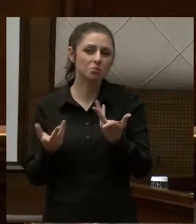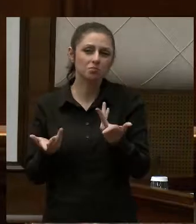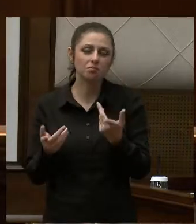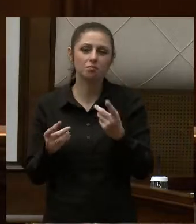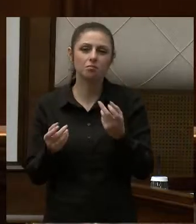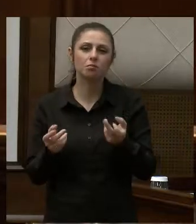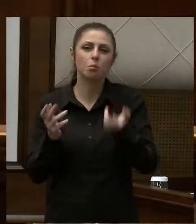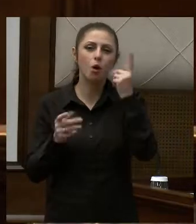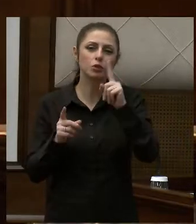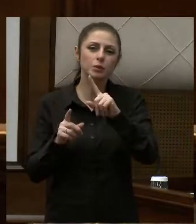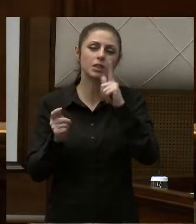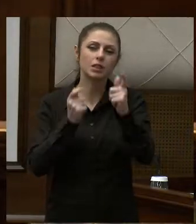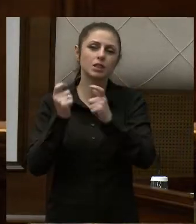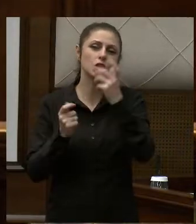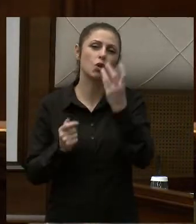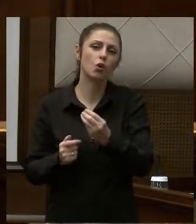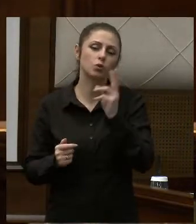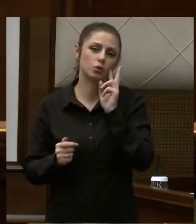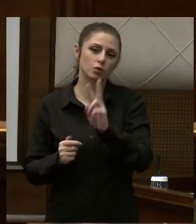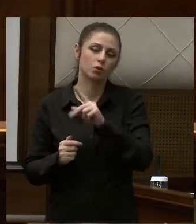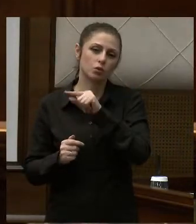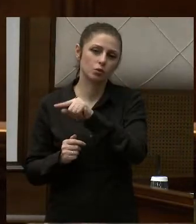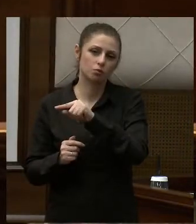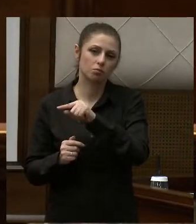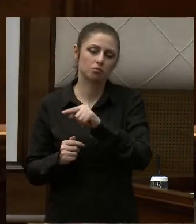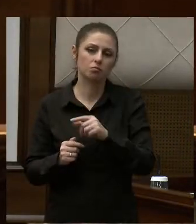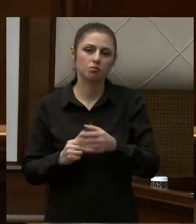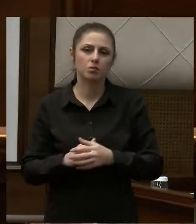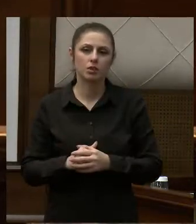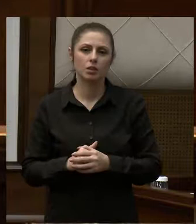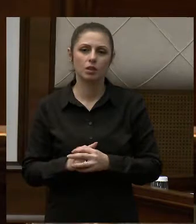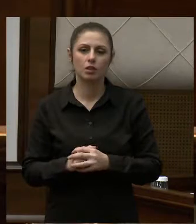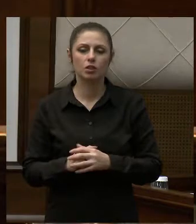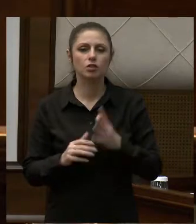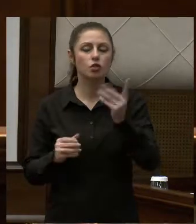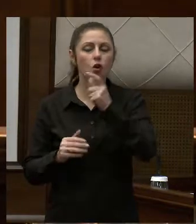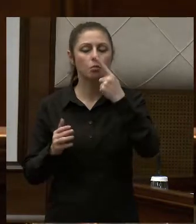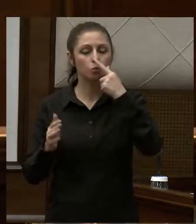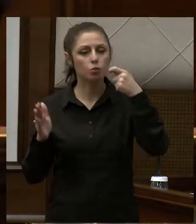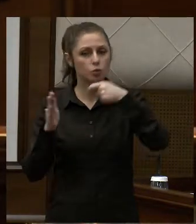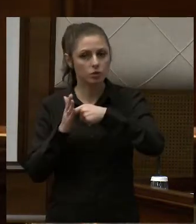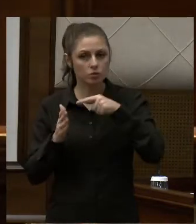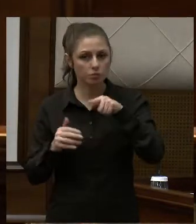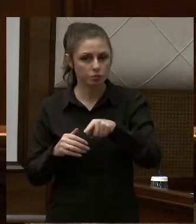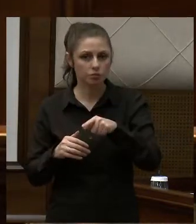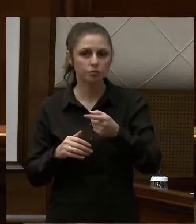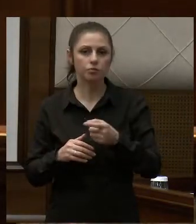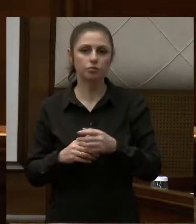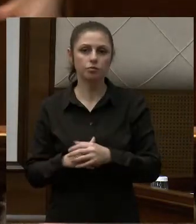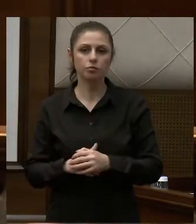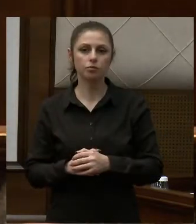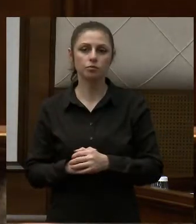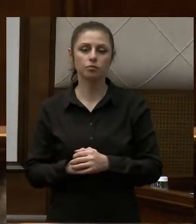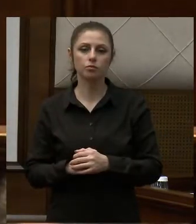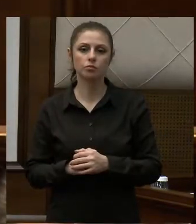iştir. Resul Arı, Çakmaklı muhtarını, birçok muhtarı, yani Fatih muhtarımızı,